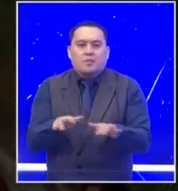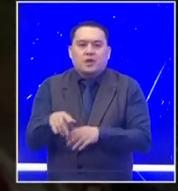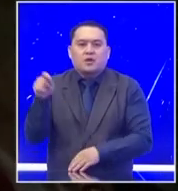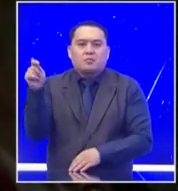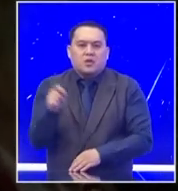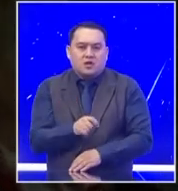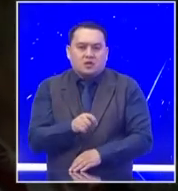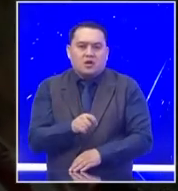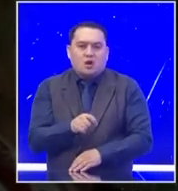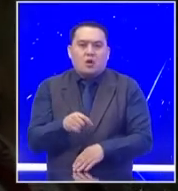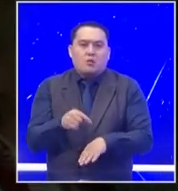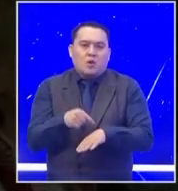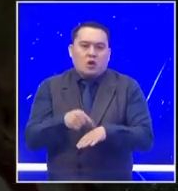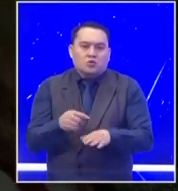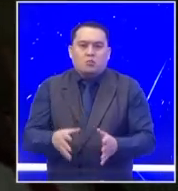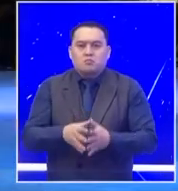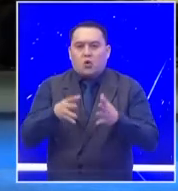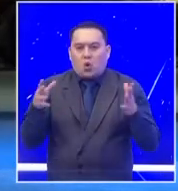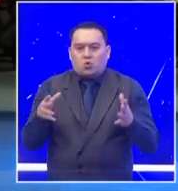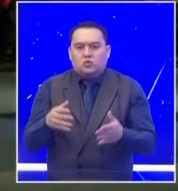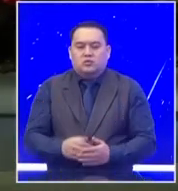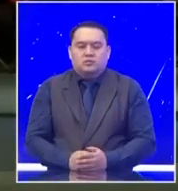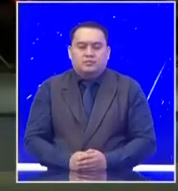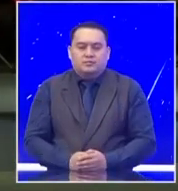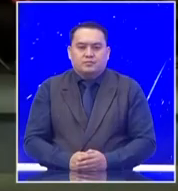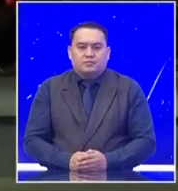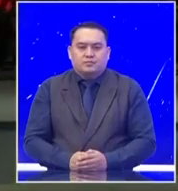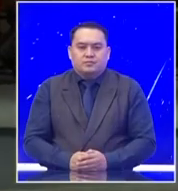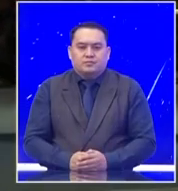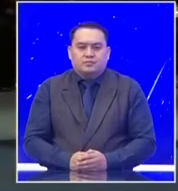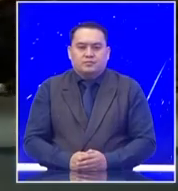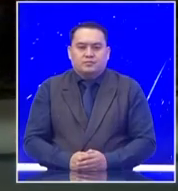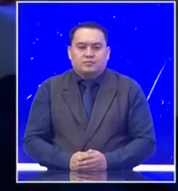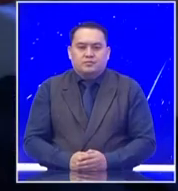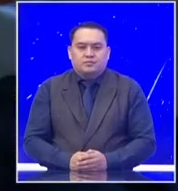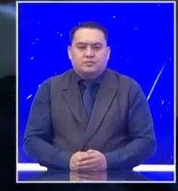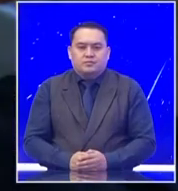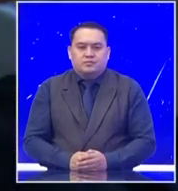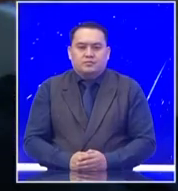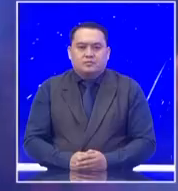мероприятия, они получили заряд энергии и бурю положительных эмоций.